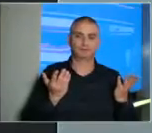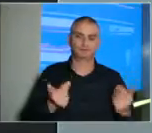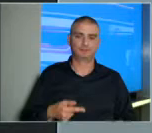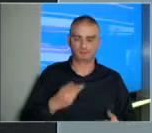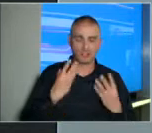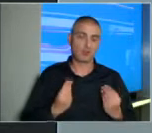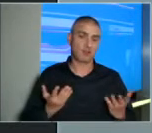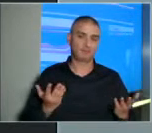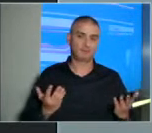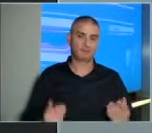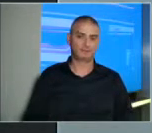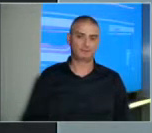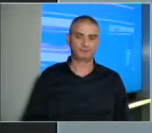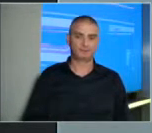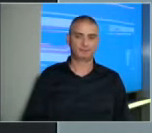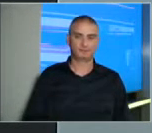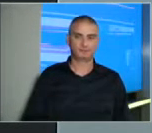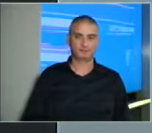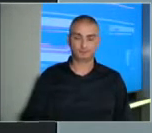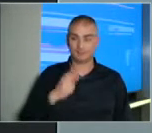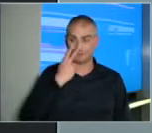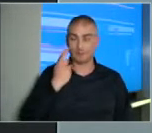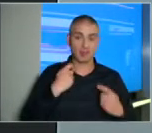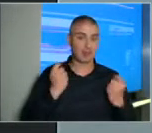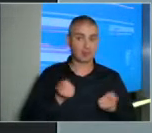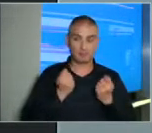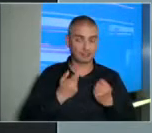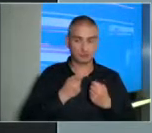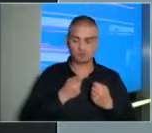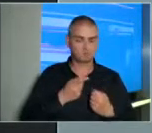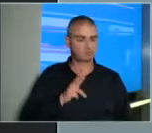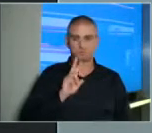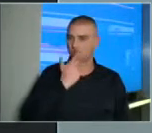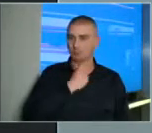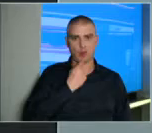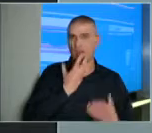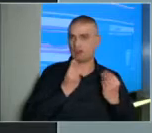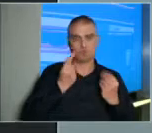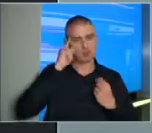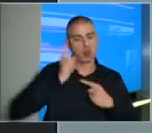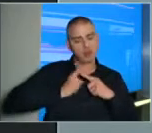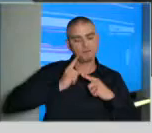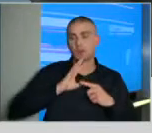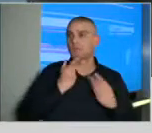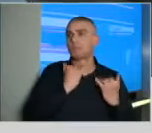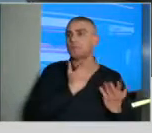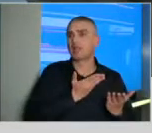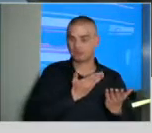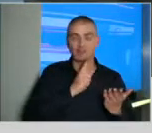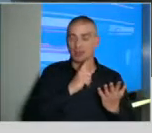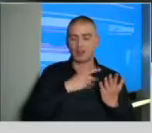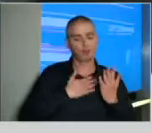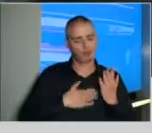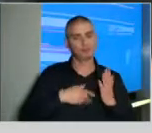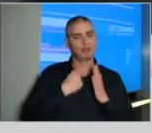זה טוב. מבחינת פרסום, בני גנץ לא אמר הרבה, אתה לא יודע בדיוק מה המוצר, אבל איכשהו אתה